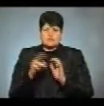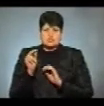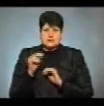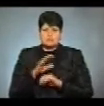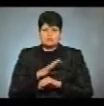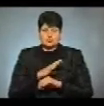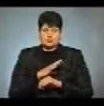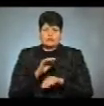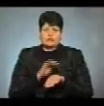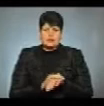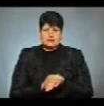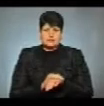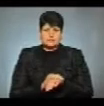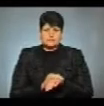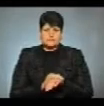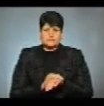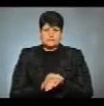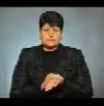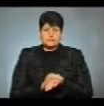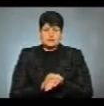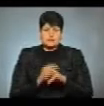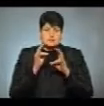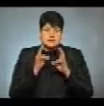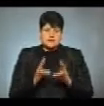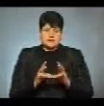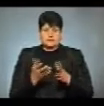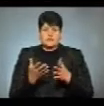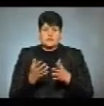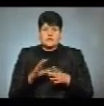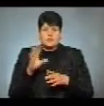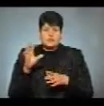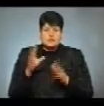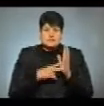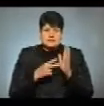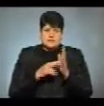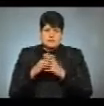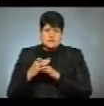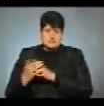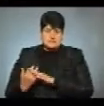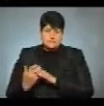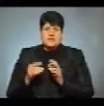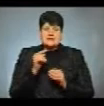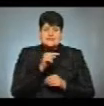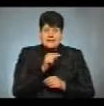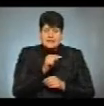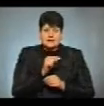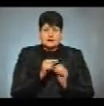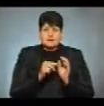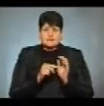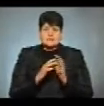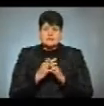було фактично стихійне лихо заділо саме найбільше 7 населених пунктів. Із них